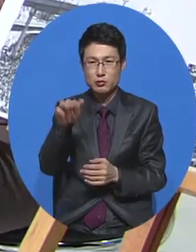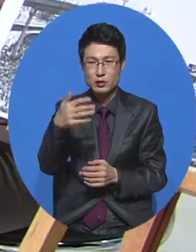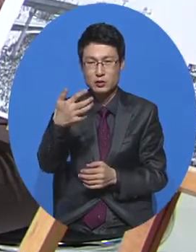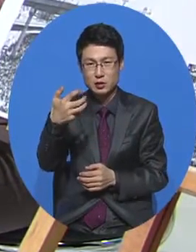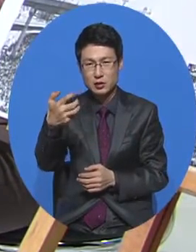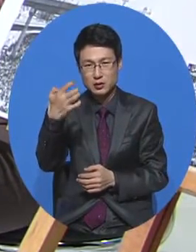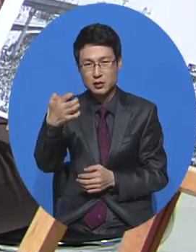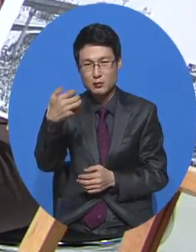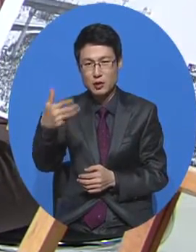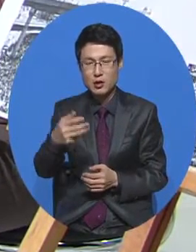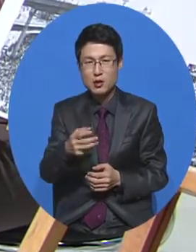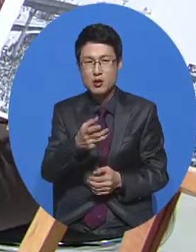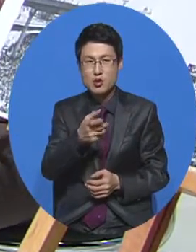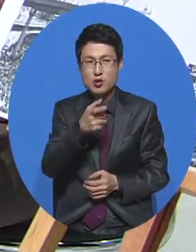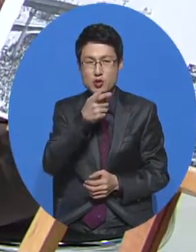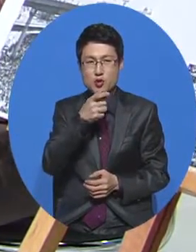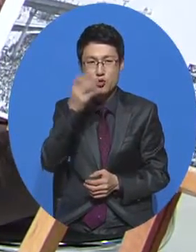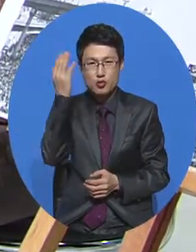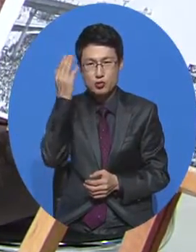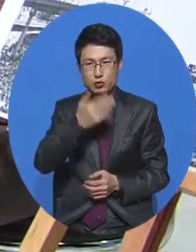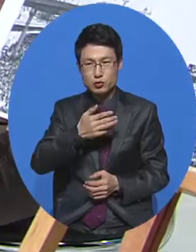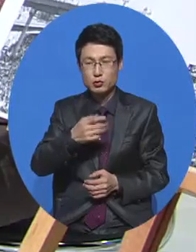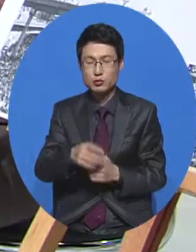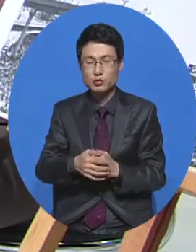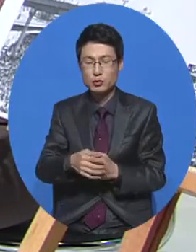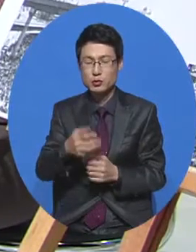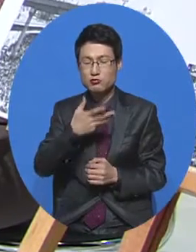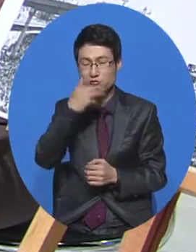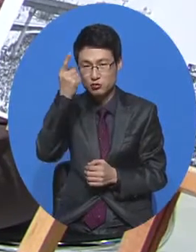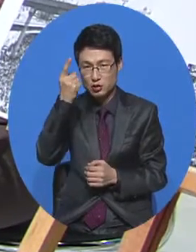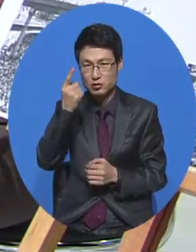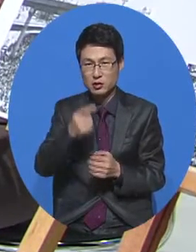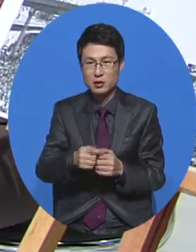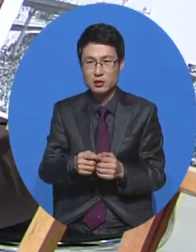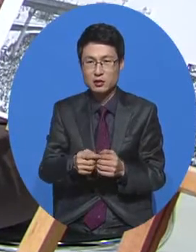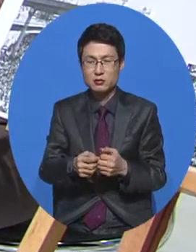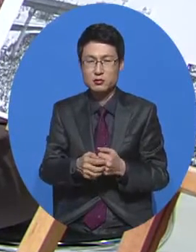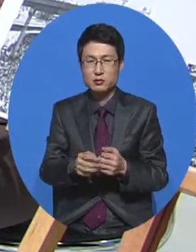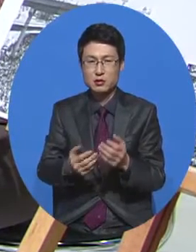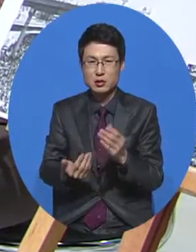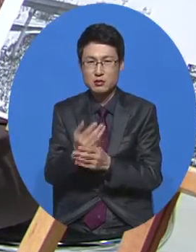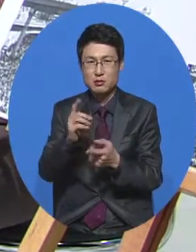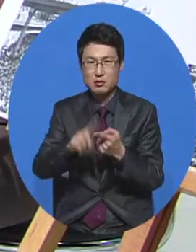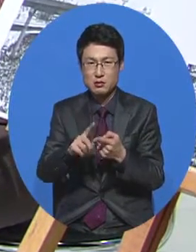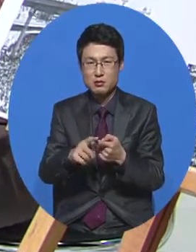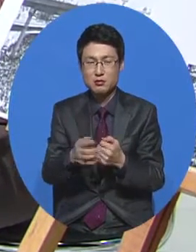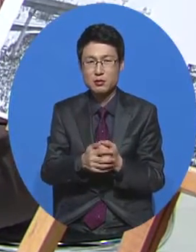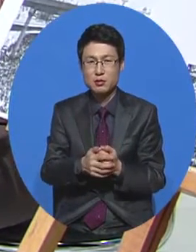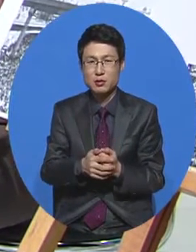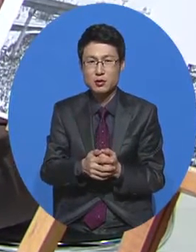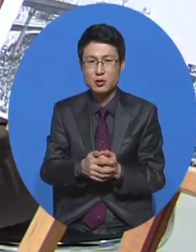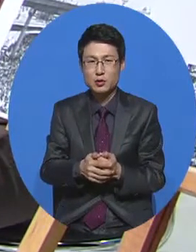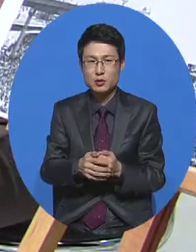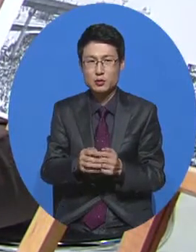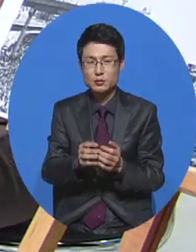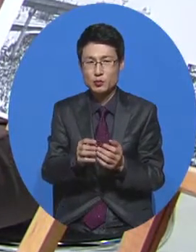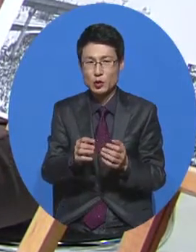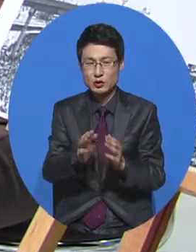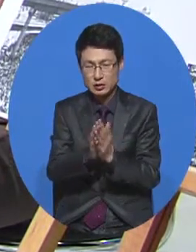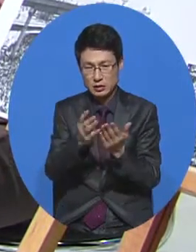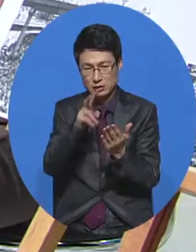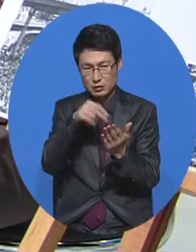여수 순천 11 9 사건 인데요 어 이번 국정 교과서를 저도 살짝 봤는데 총 5주 리